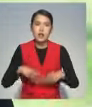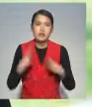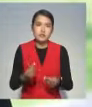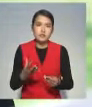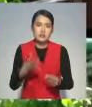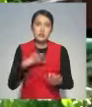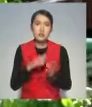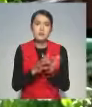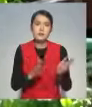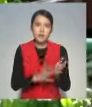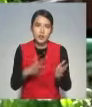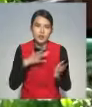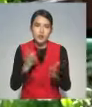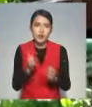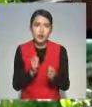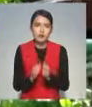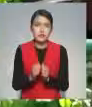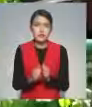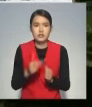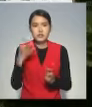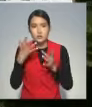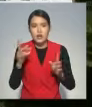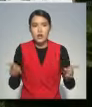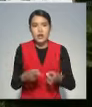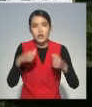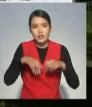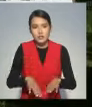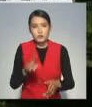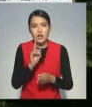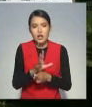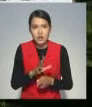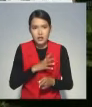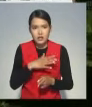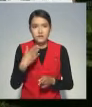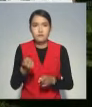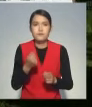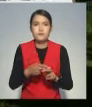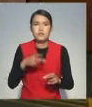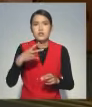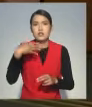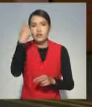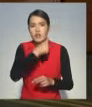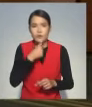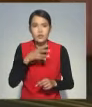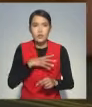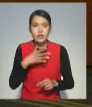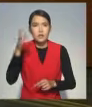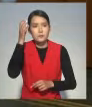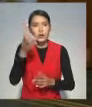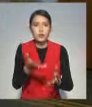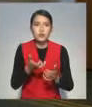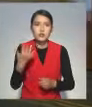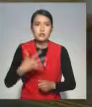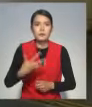бульдозером это все не снесут? Почему такое отношение к нам? Я ничего не понимаю. Здание построено еще в 59-м году. Сейчас тут получают знания